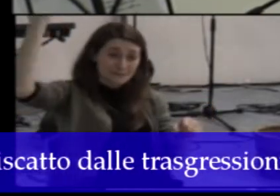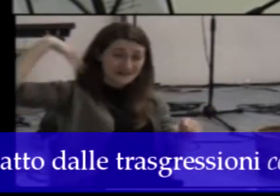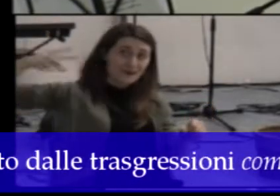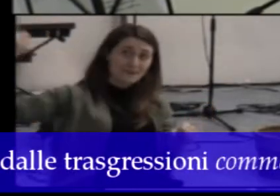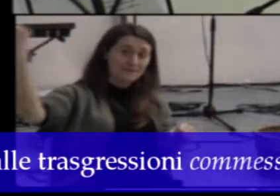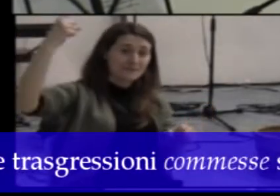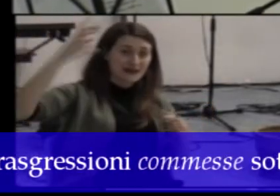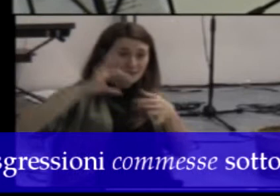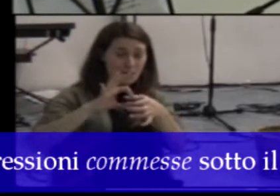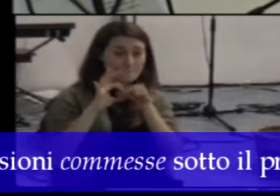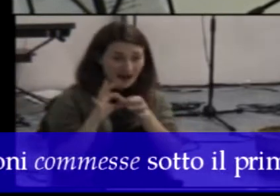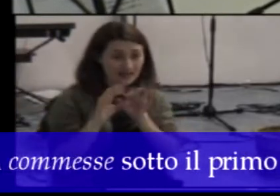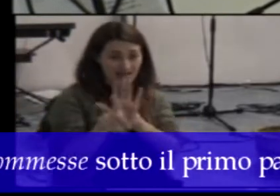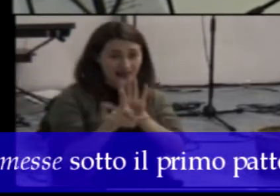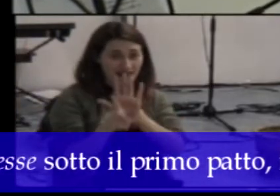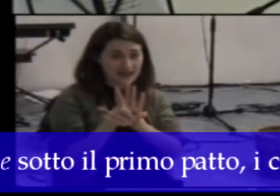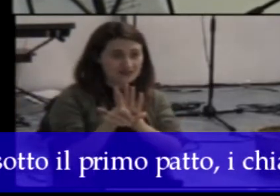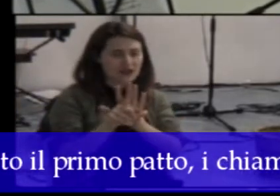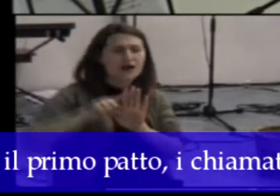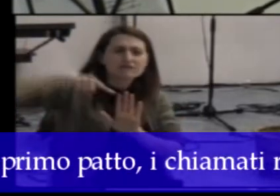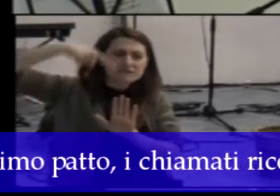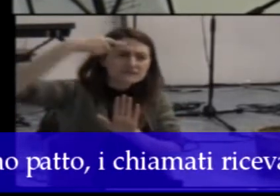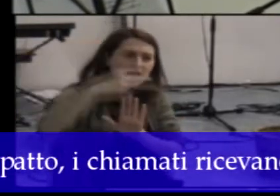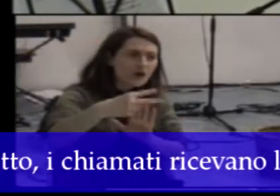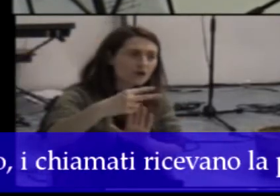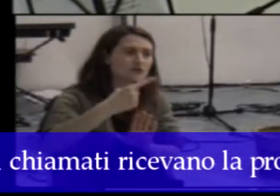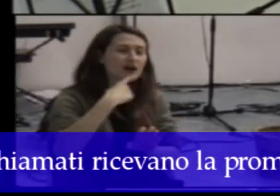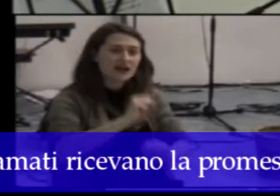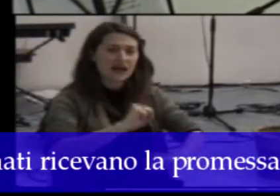ricevano la promessa dell'eterna eredità.